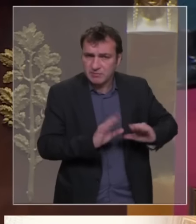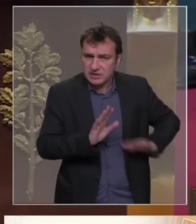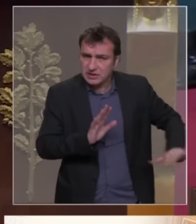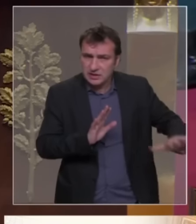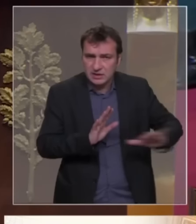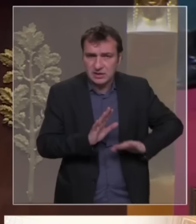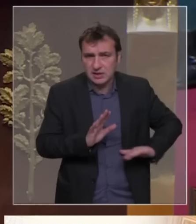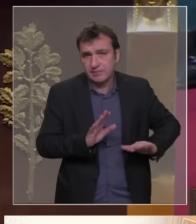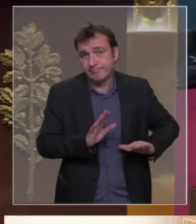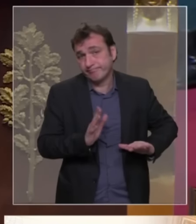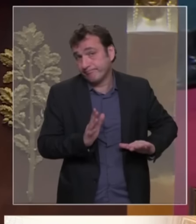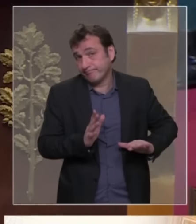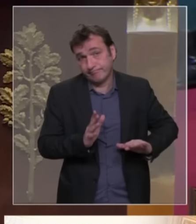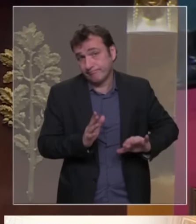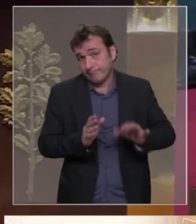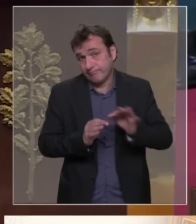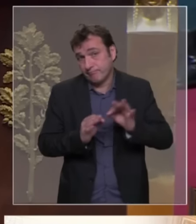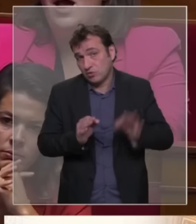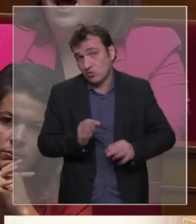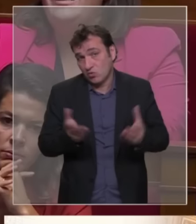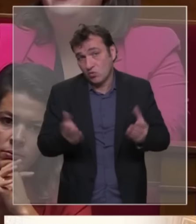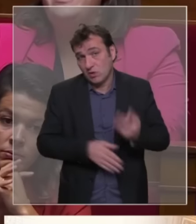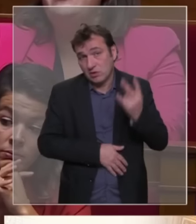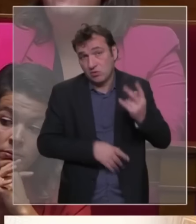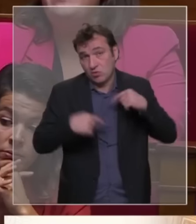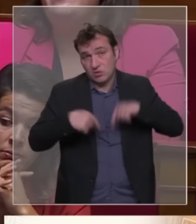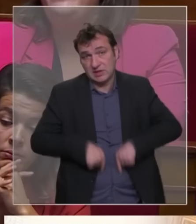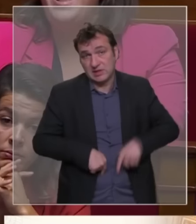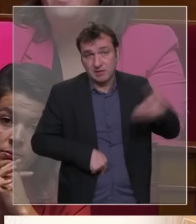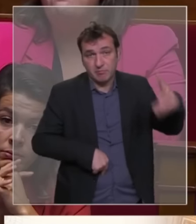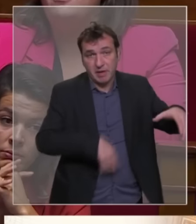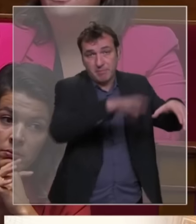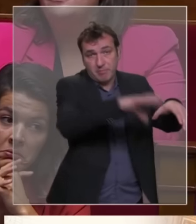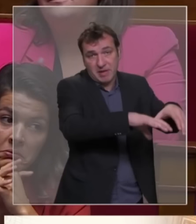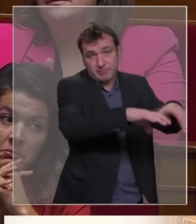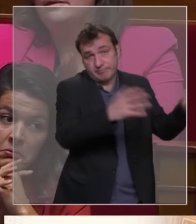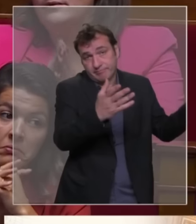cette clé repose sur une solution à 2 États.